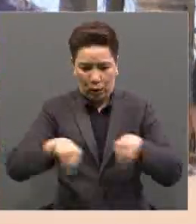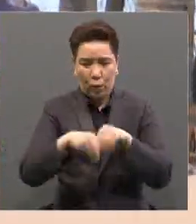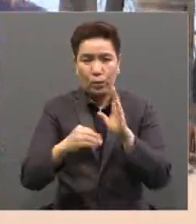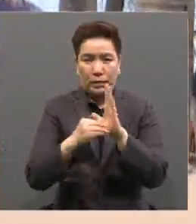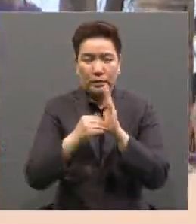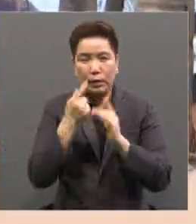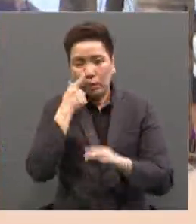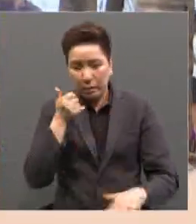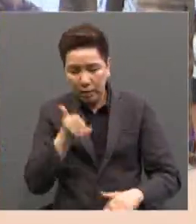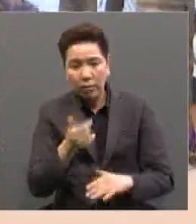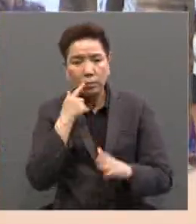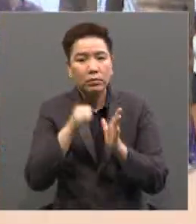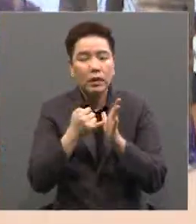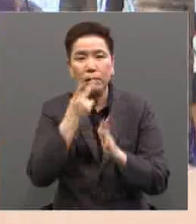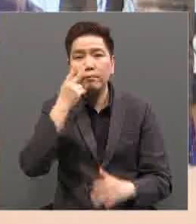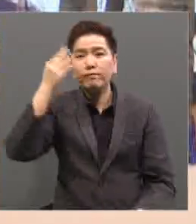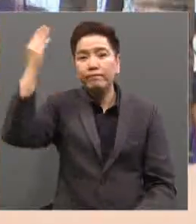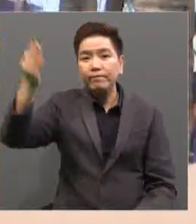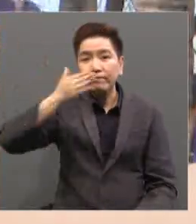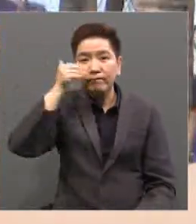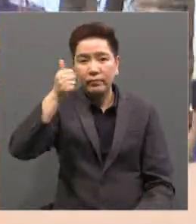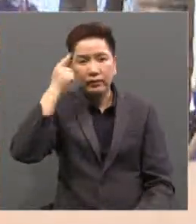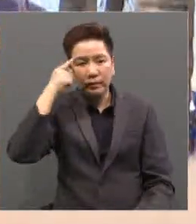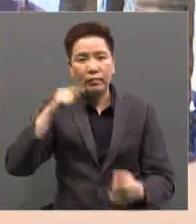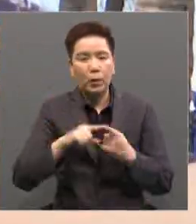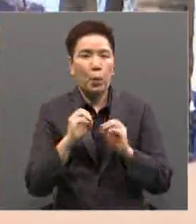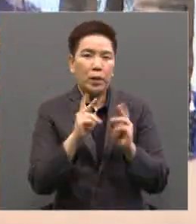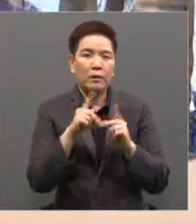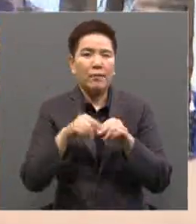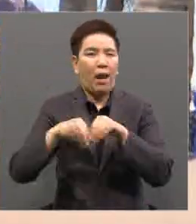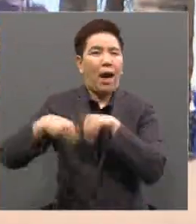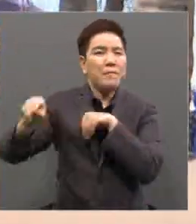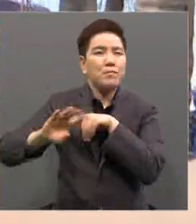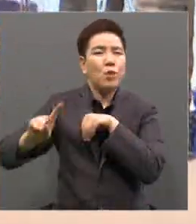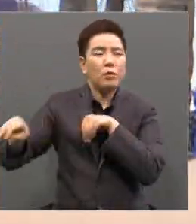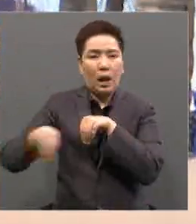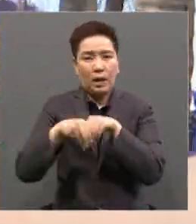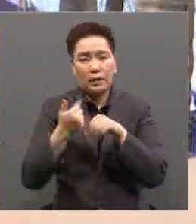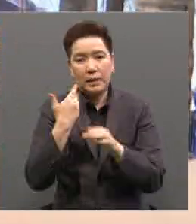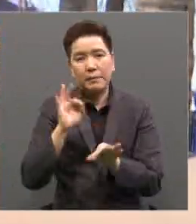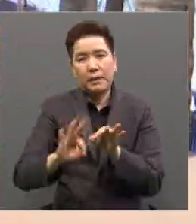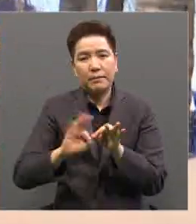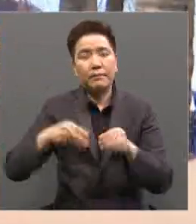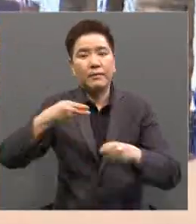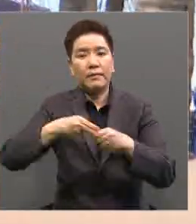ครับมาก็บรรยากาศดีผมคิดว่าน่าจะโอเคกว่าไม่ต้องเดินทางไกลแล้วก็ประหยัดน้ำมัน